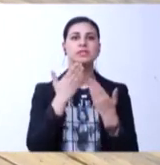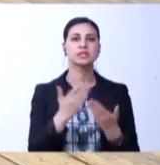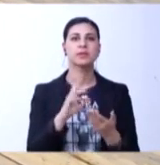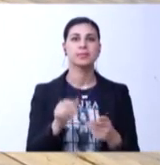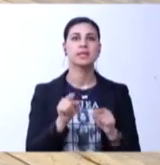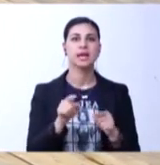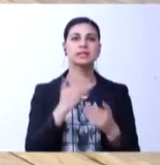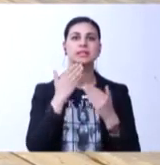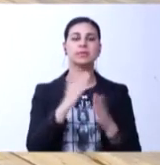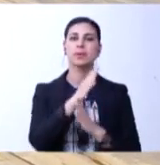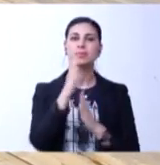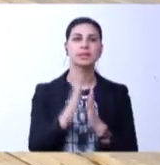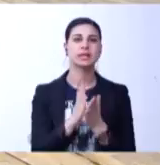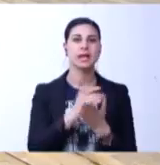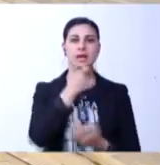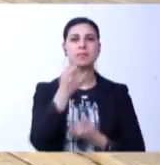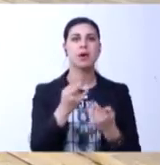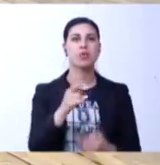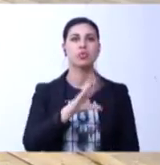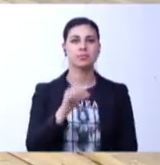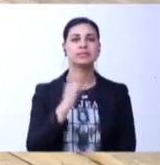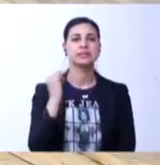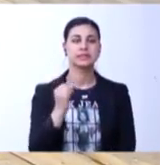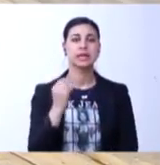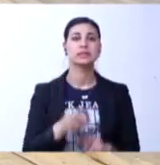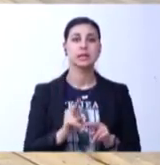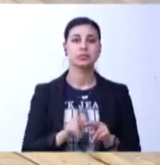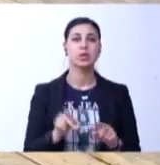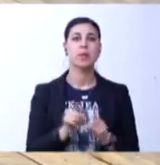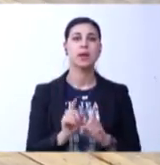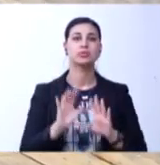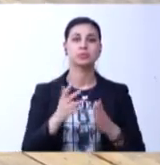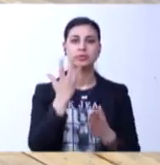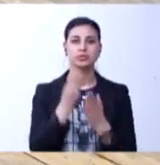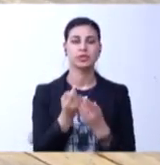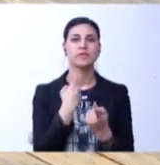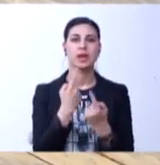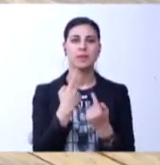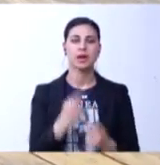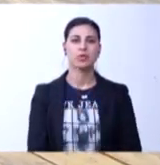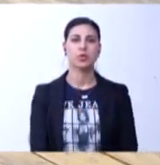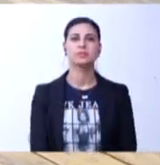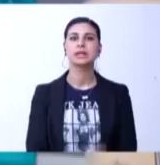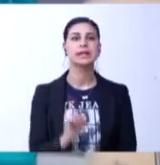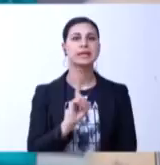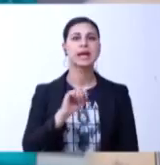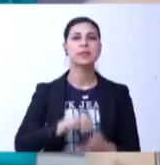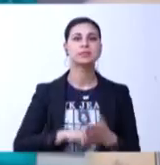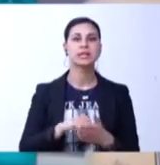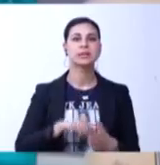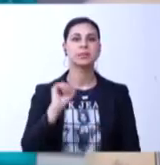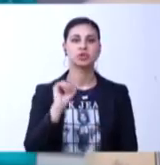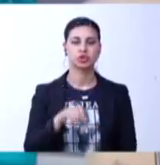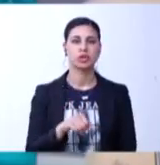და ეს კითხვები მთლიანად ეფუძნება მაყურებლის ინტერესს. ამიტომ ამ შემთხვევაში ჩვენ ვლაპარაკობთ რა მიზეზებმა